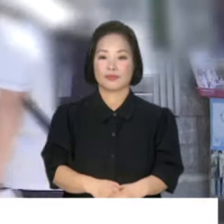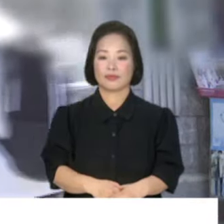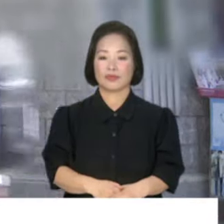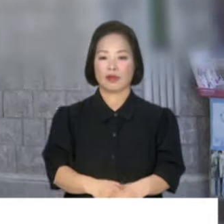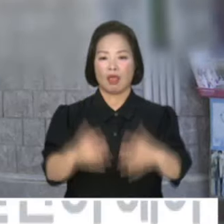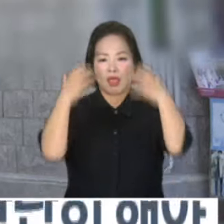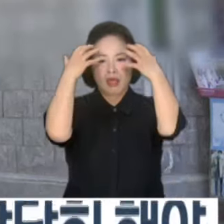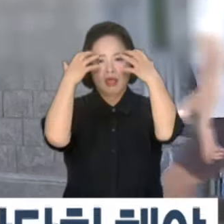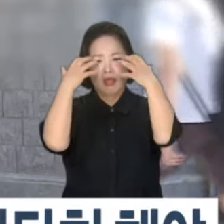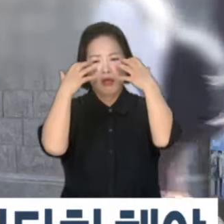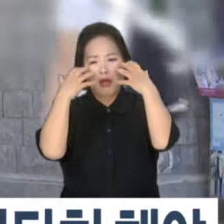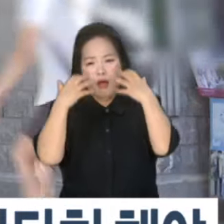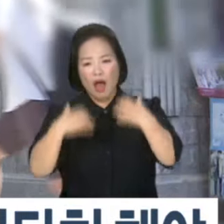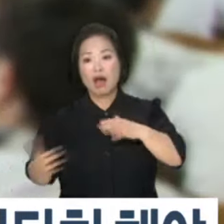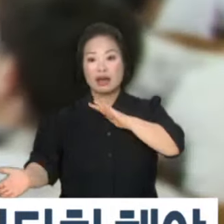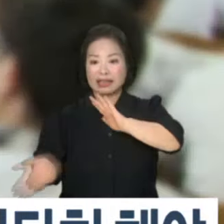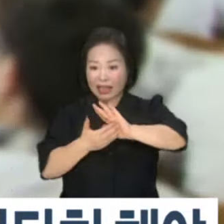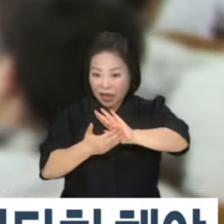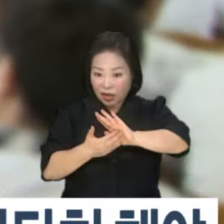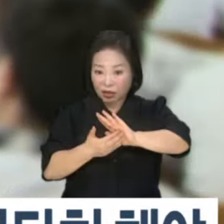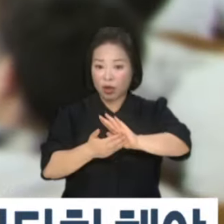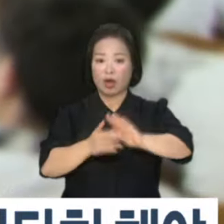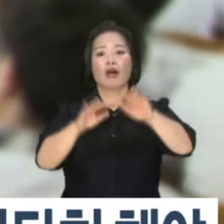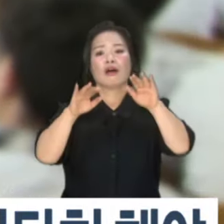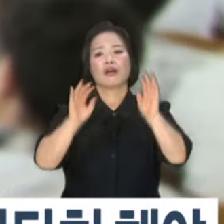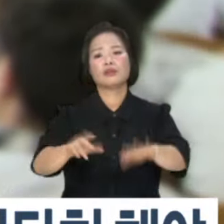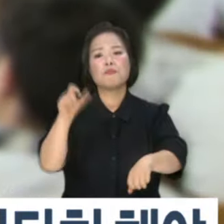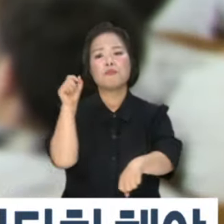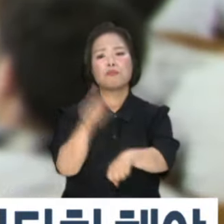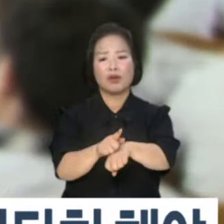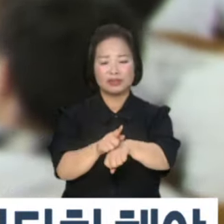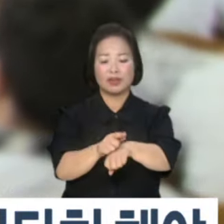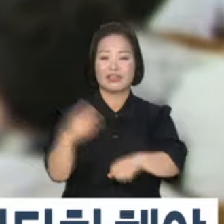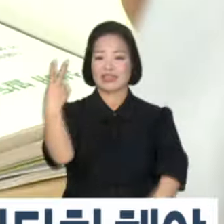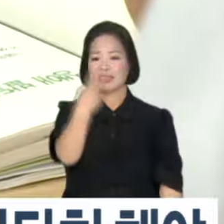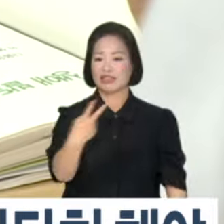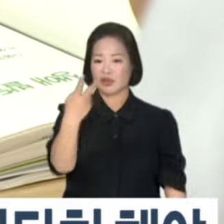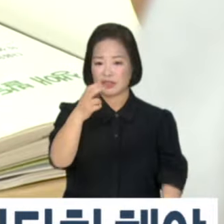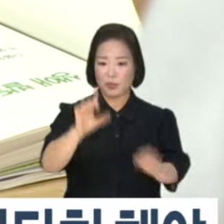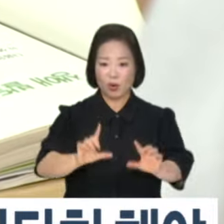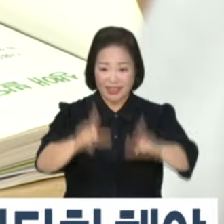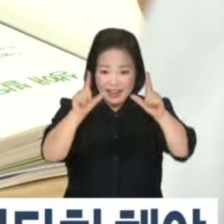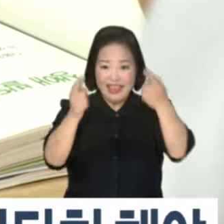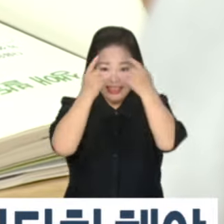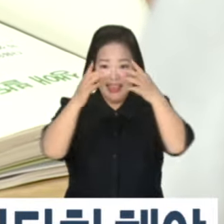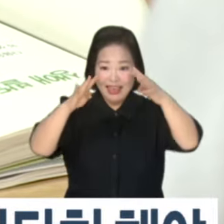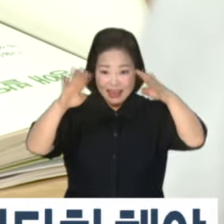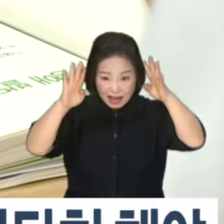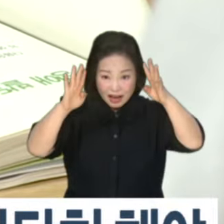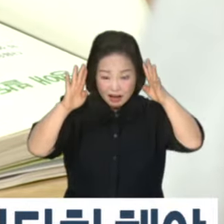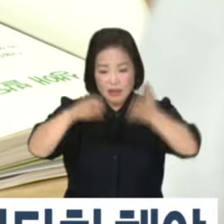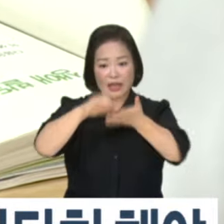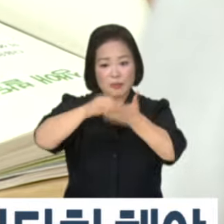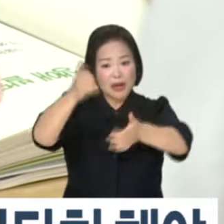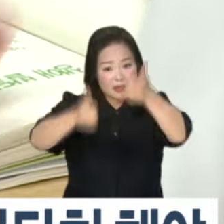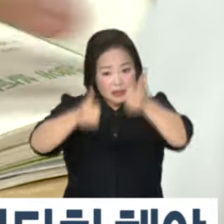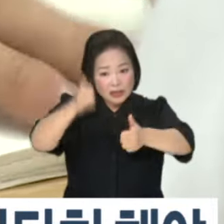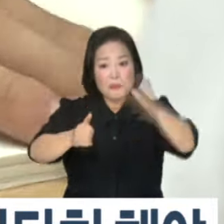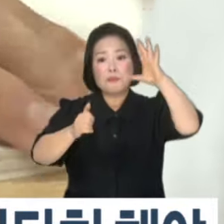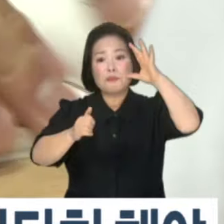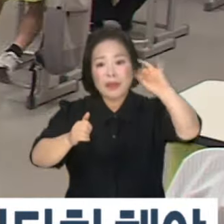무더위가 절정으로 치닫고 있는 가운데 어느 덧 2025학년도 대학수학 능력 시험까지 100일도 채